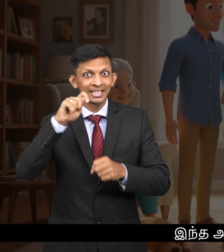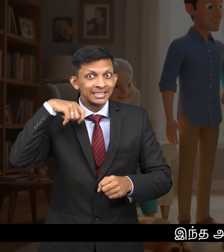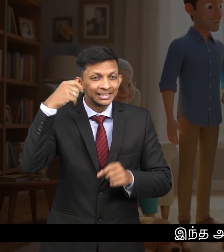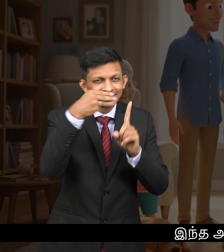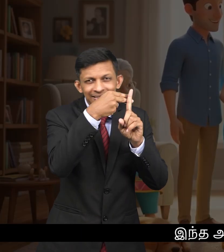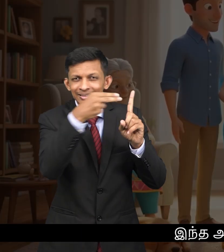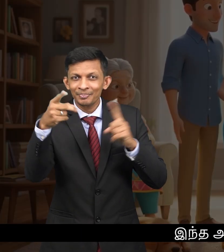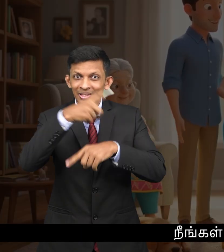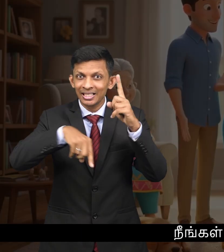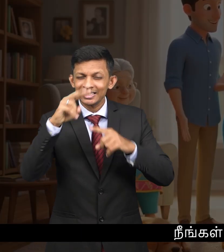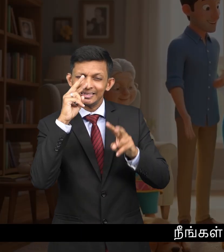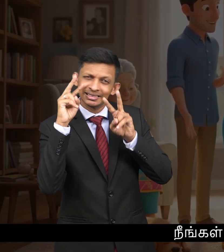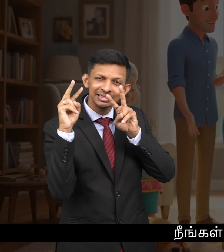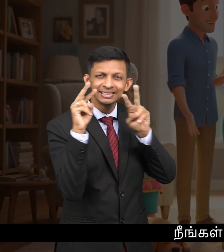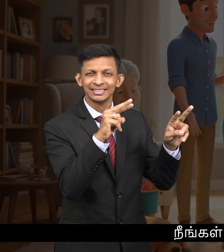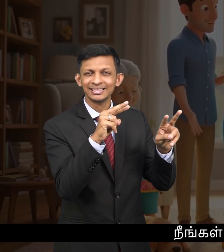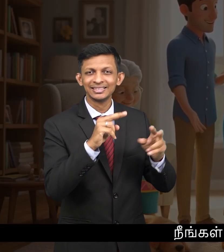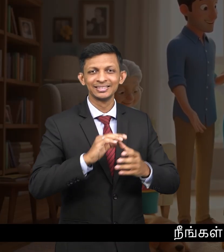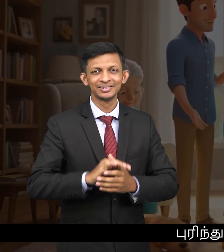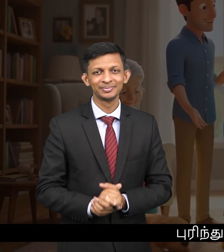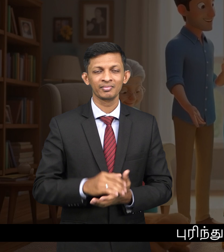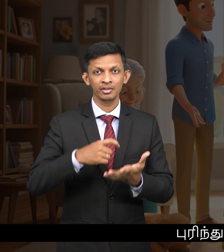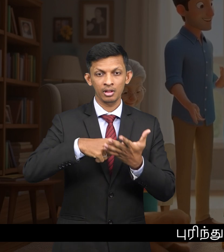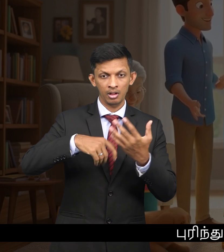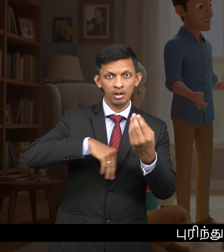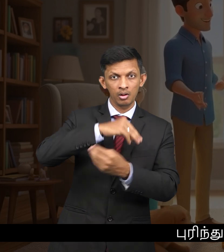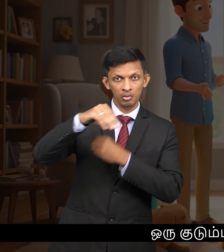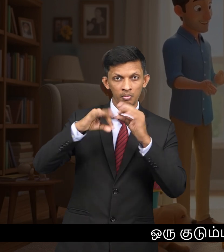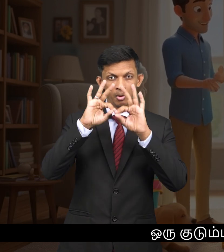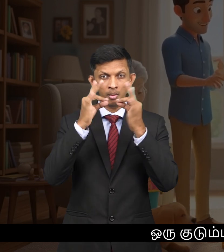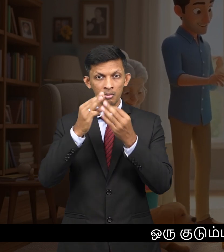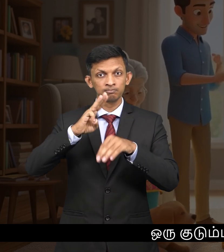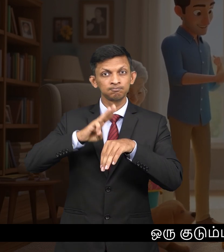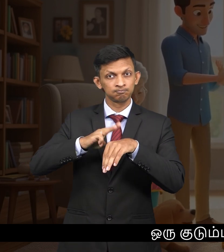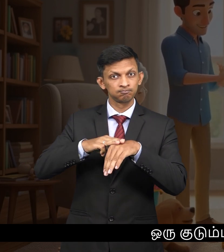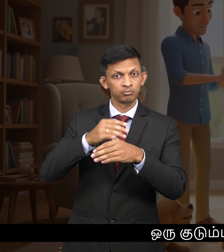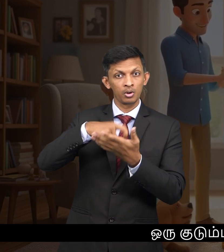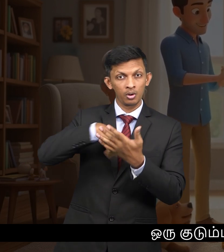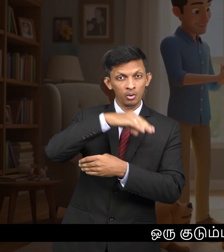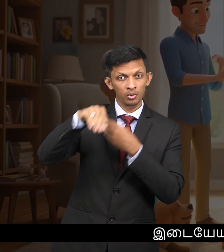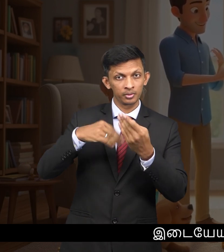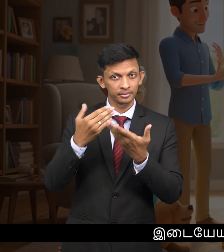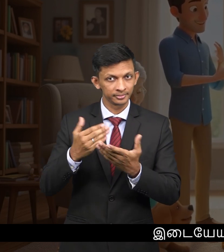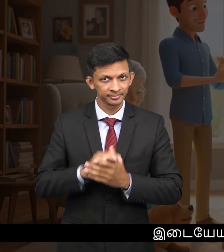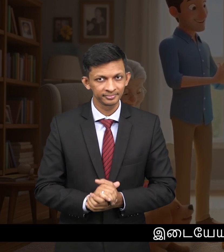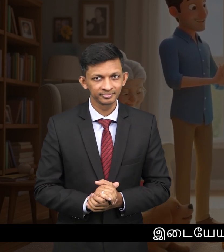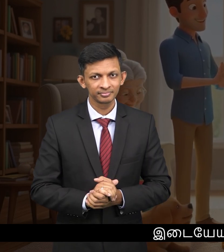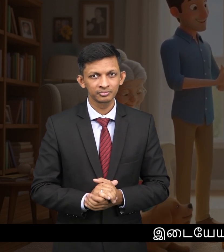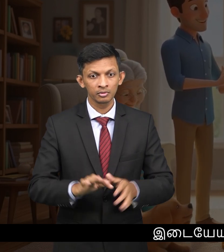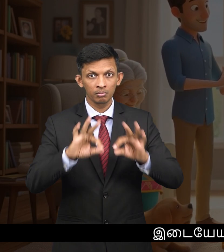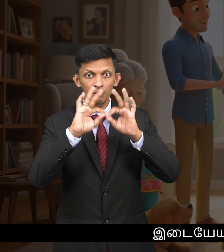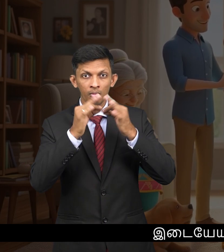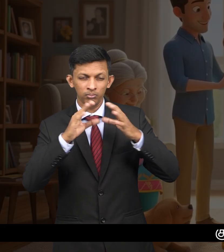இந்த அமர்வின் முடிவில் நீங்கள் பின்வருவனவற்றை புரிந்து கொள்ள முடியும். ஒரு குடும்ப உறுப்பினர்களுக்கு இடையேயான